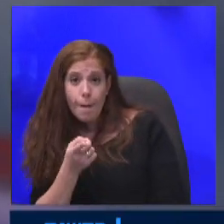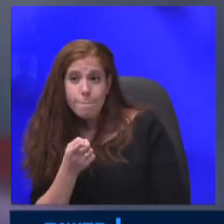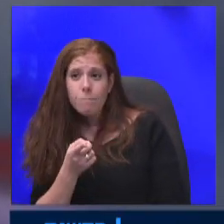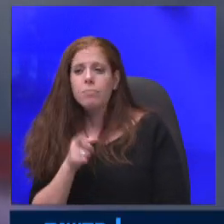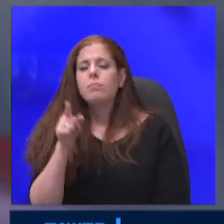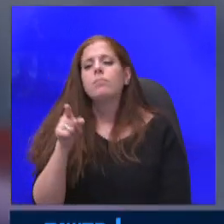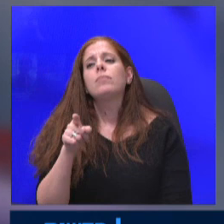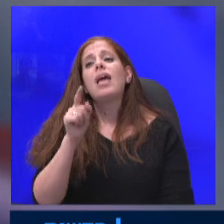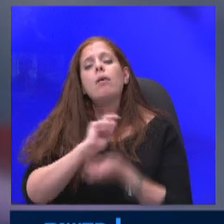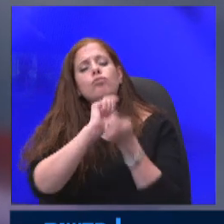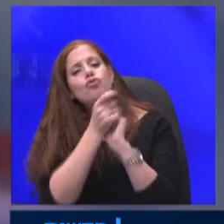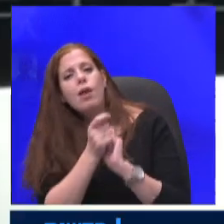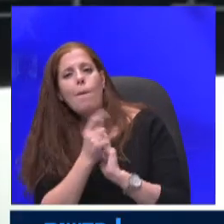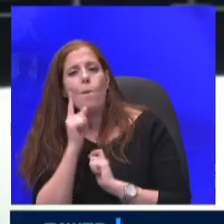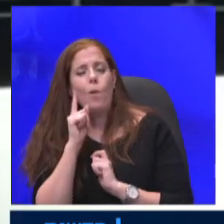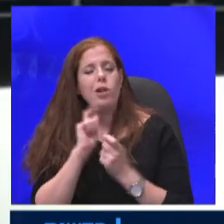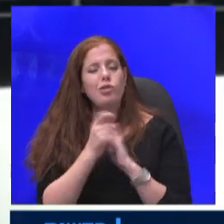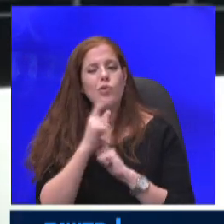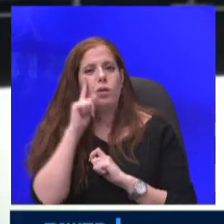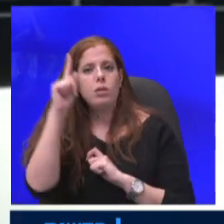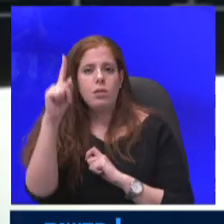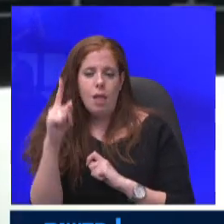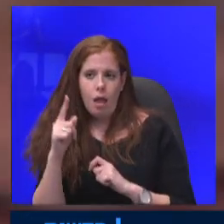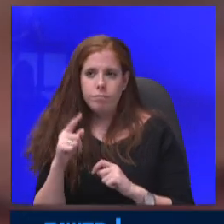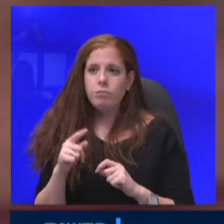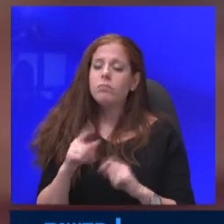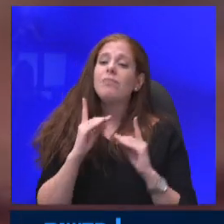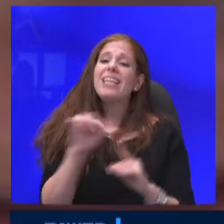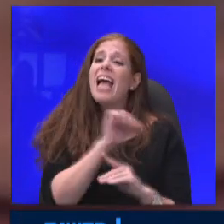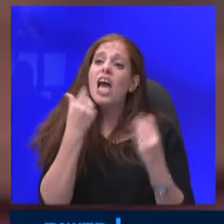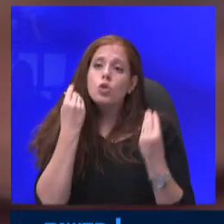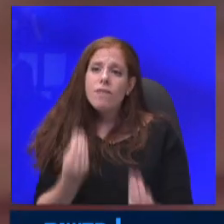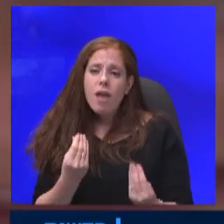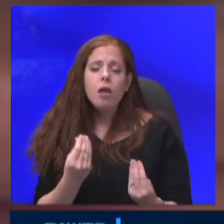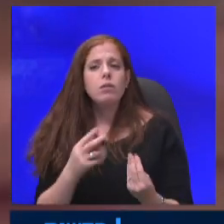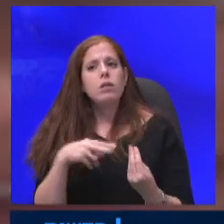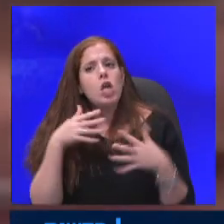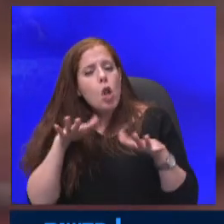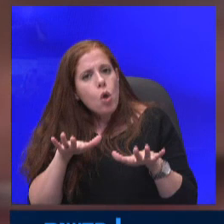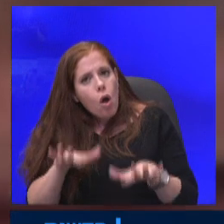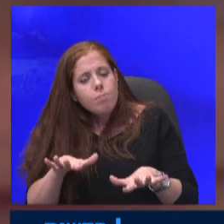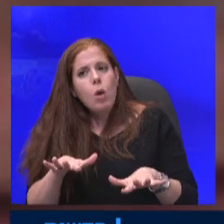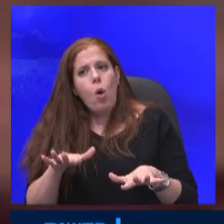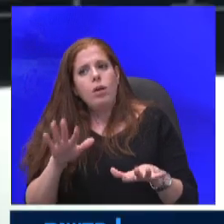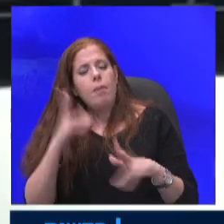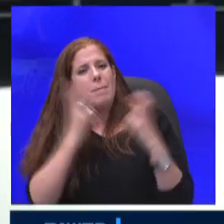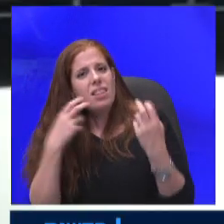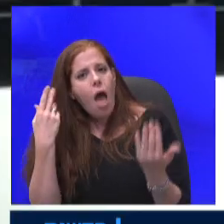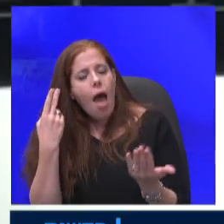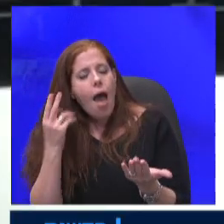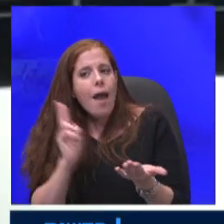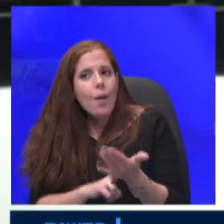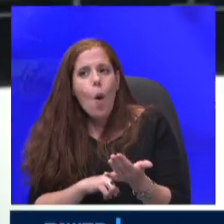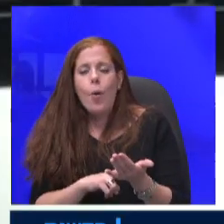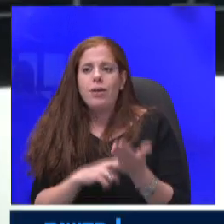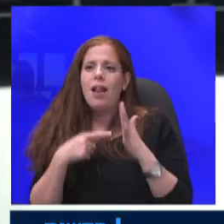בדעת הקהל. Yeah, I think the best way to combat misinformation is just being there with the correct information and you know